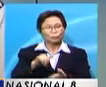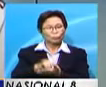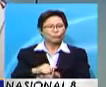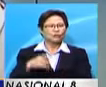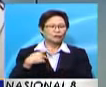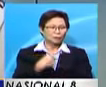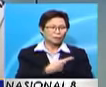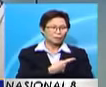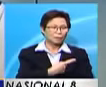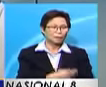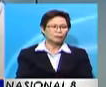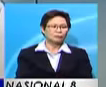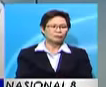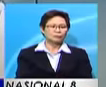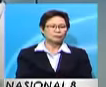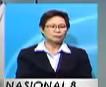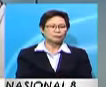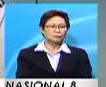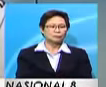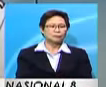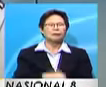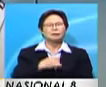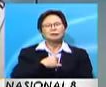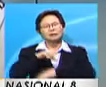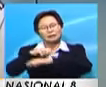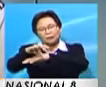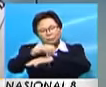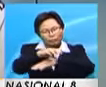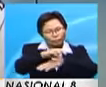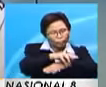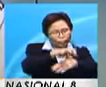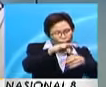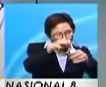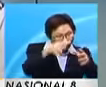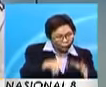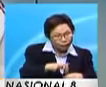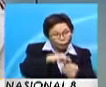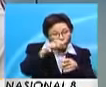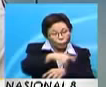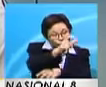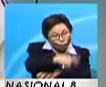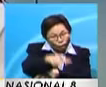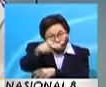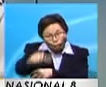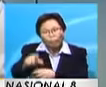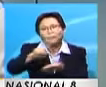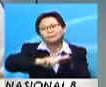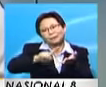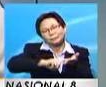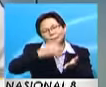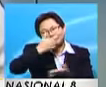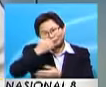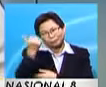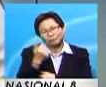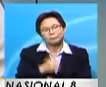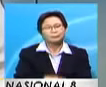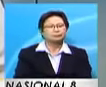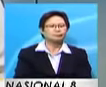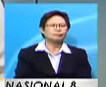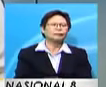gak sangatlah kepada pemohon apa-apanya penghuni penghuni untuk memilih webcammax aku supaya